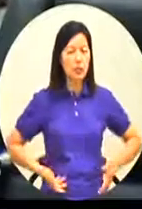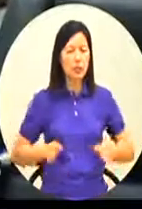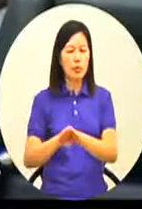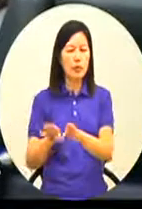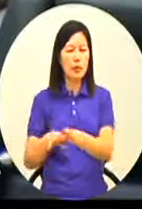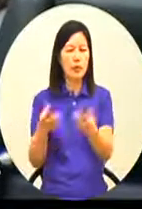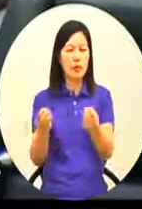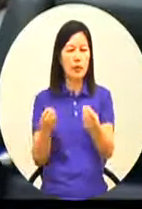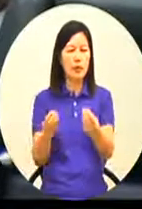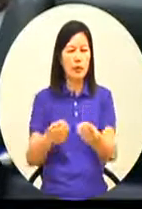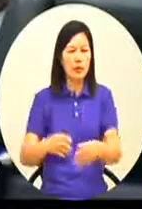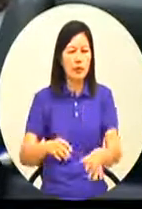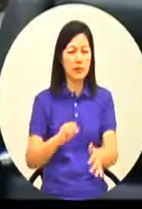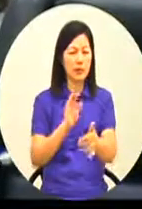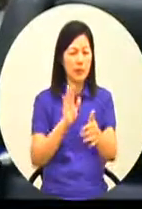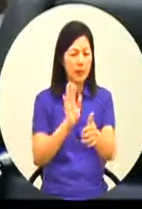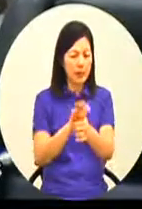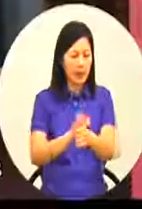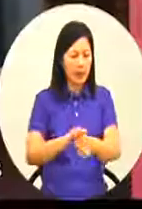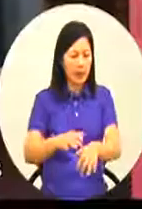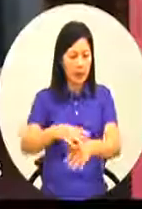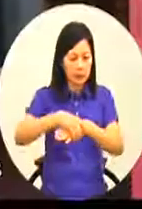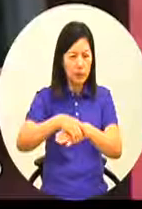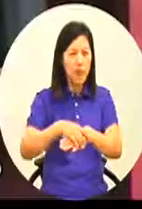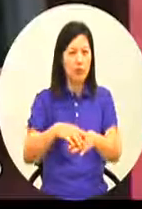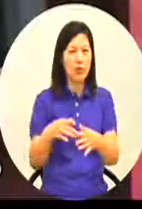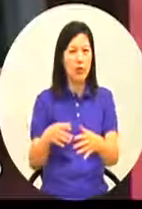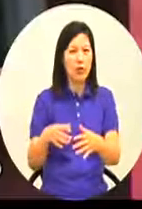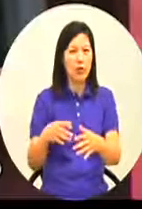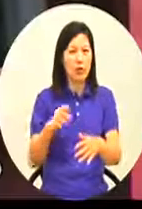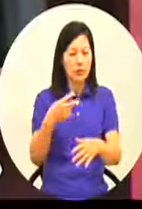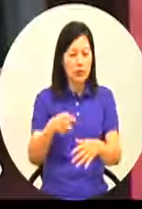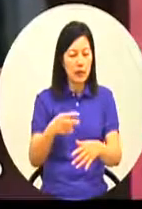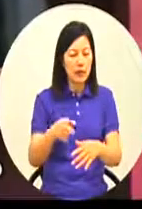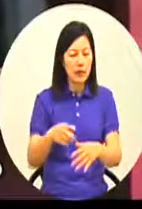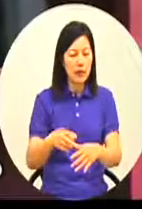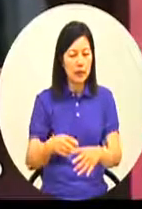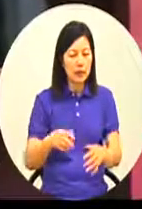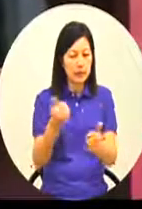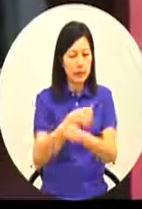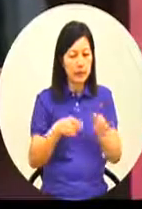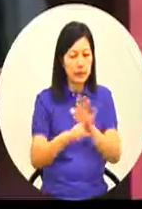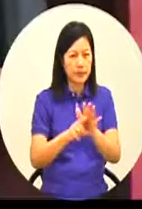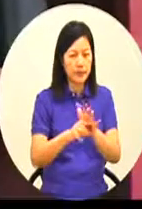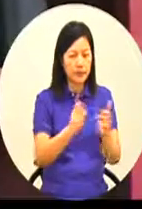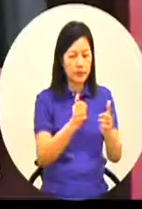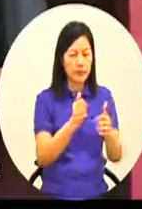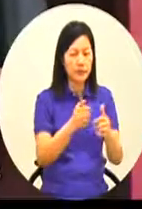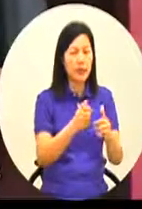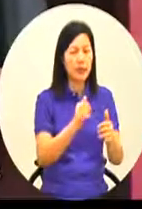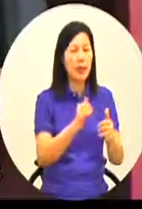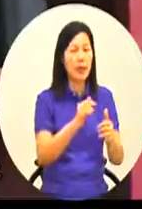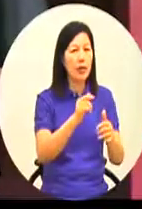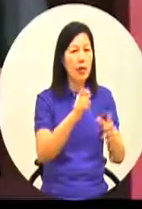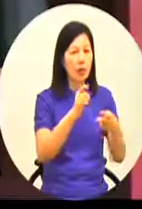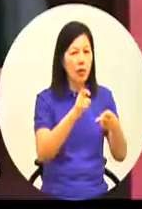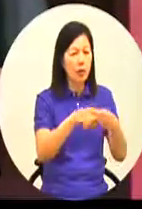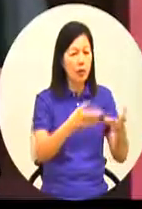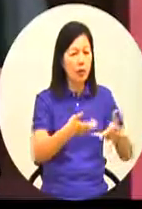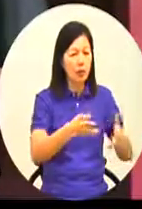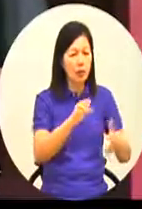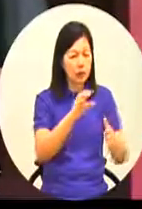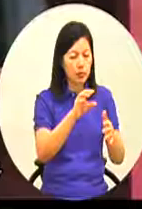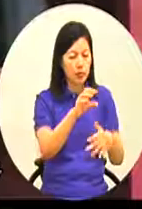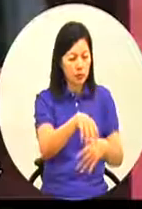所以首先我非常代表我们高雄市民跟选区的这些乡亲民众，感谢我们公务局所有的同仁。那